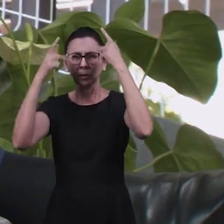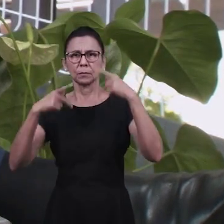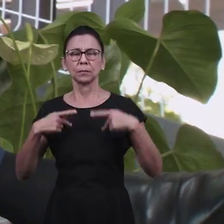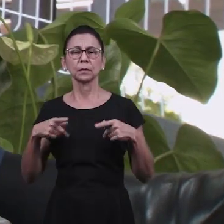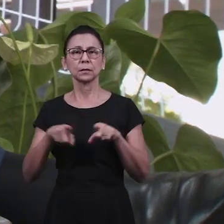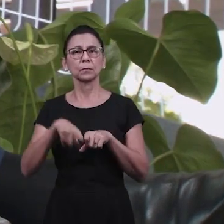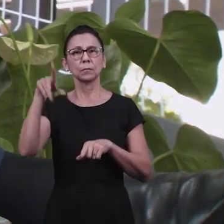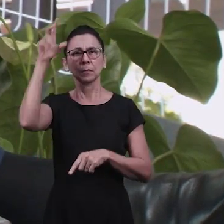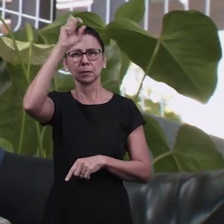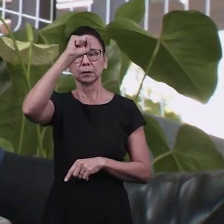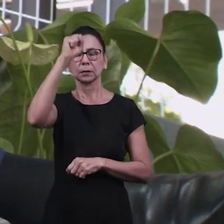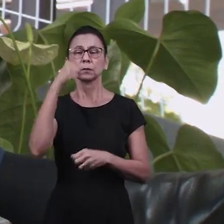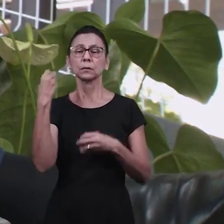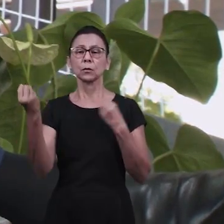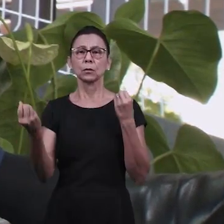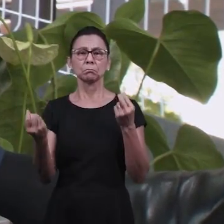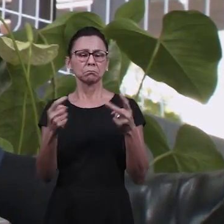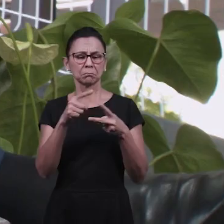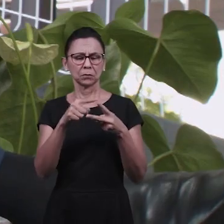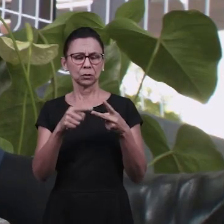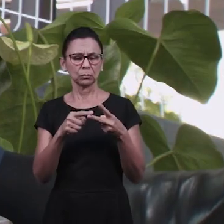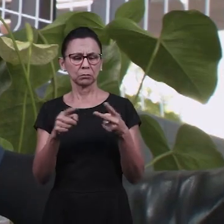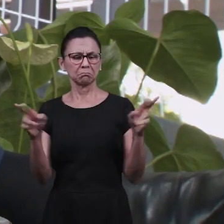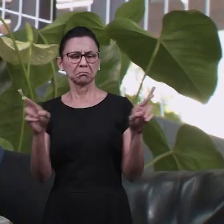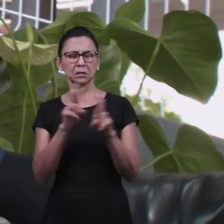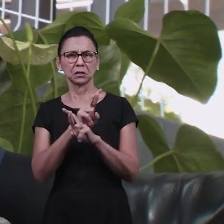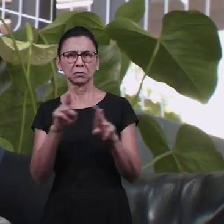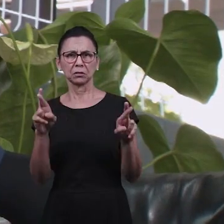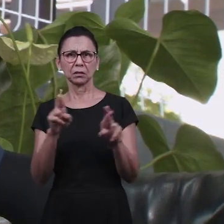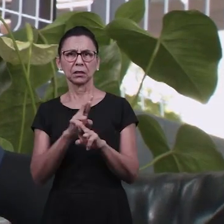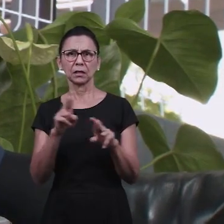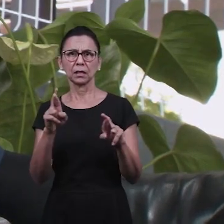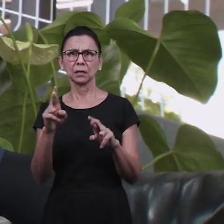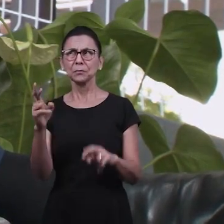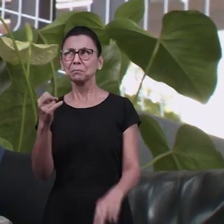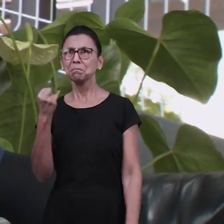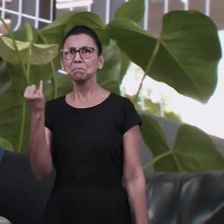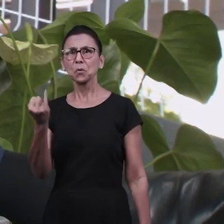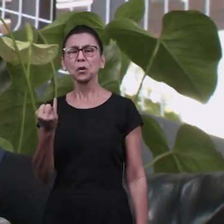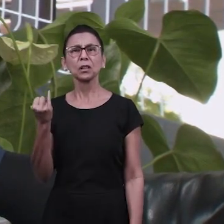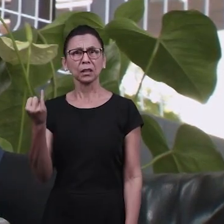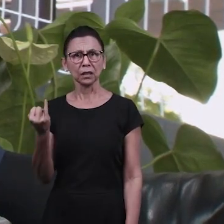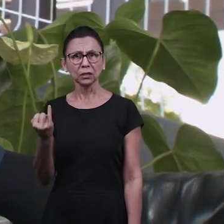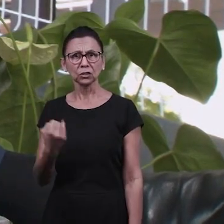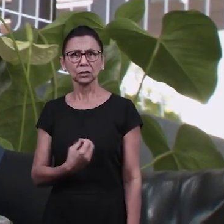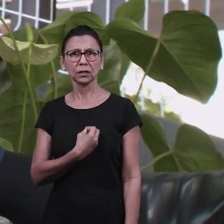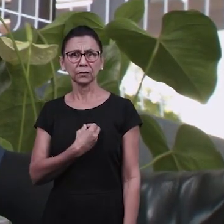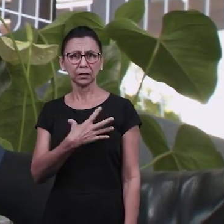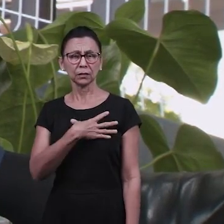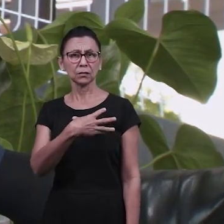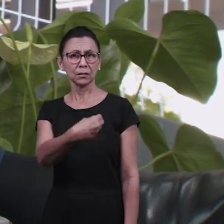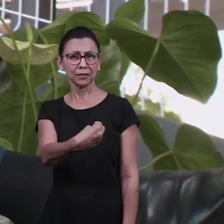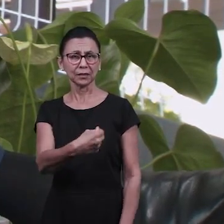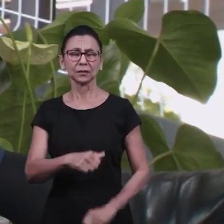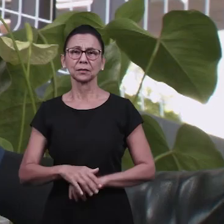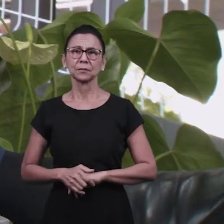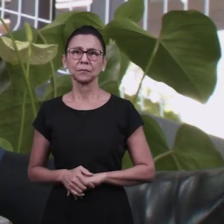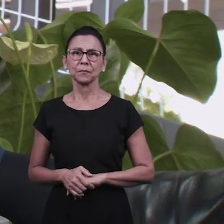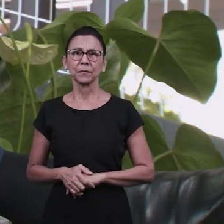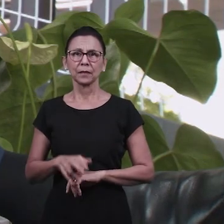lier ces deux choses si importantes, surtout dans la vie de nos enfants? La professeure Fernanda